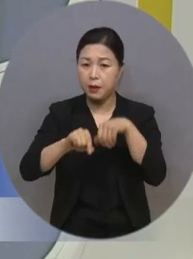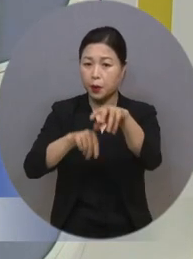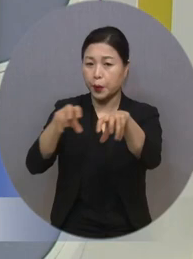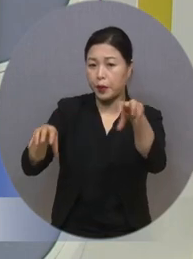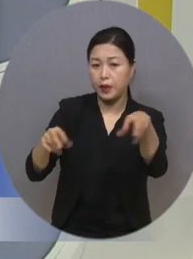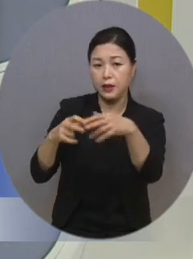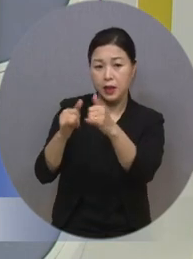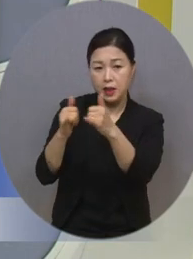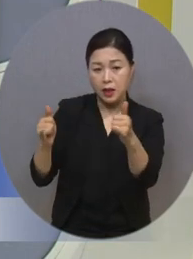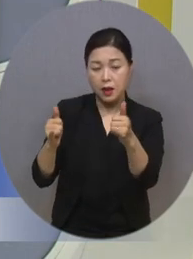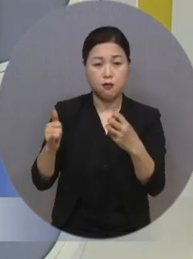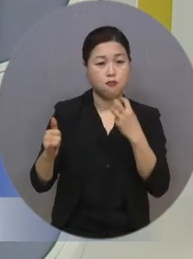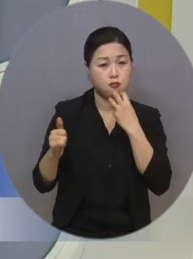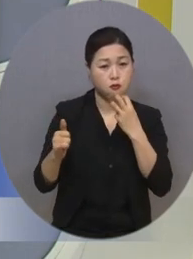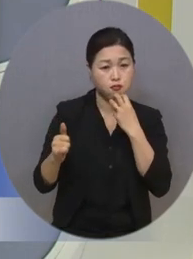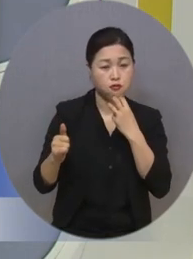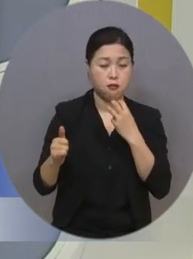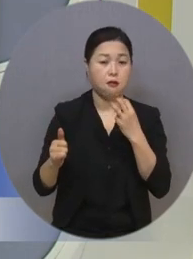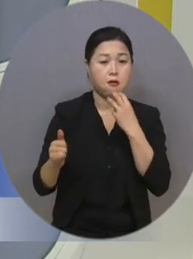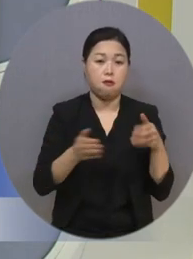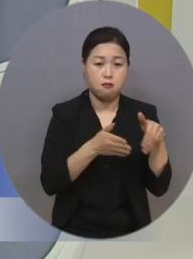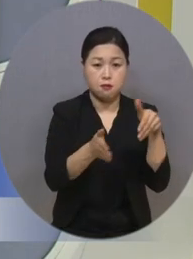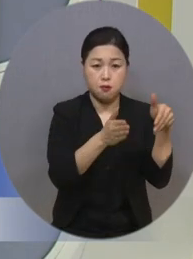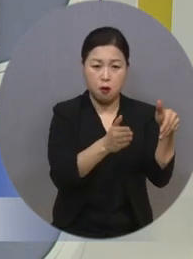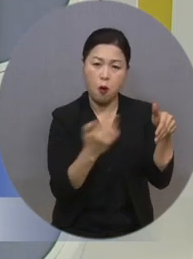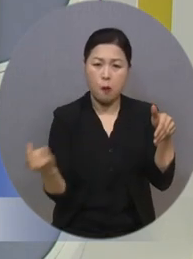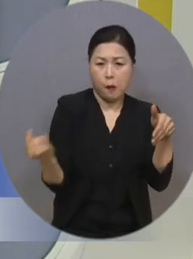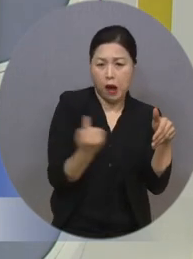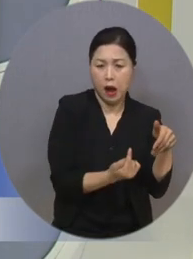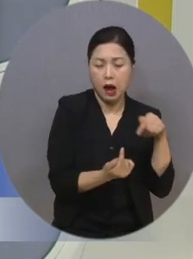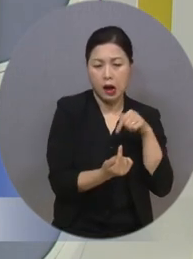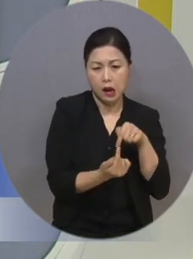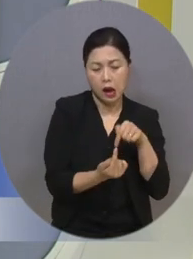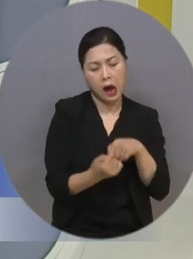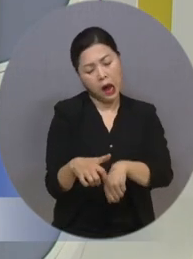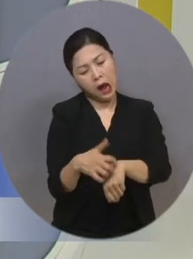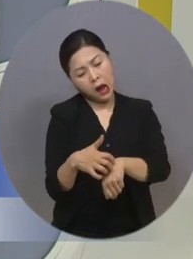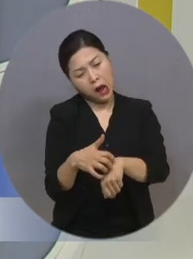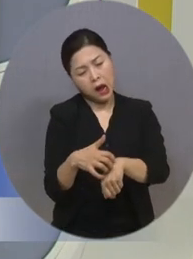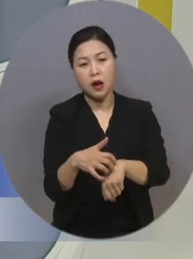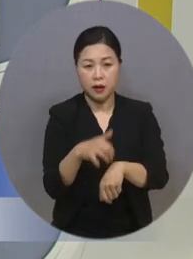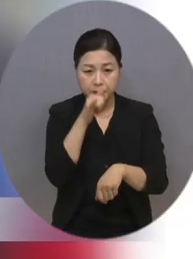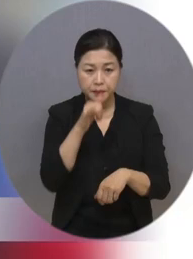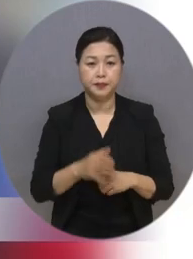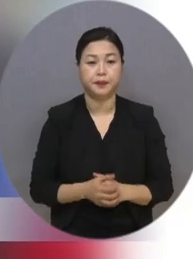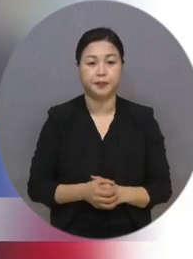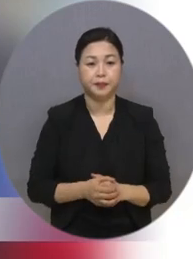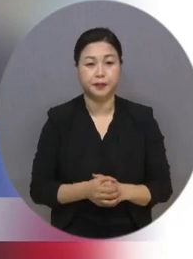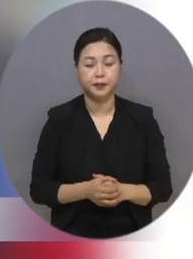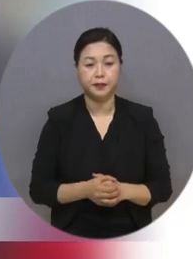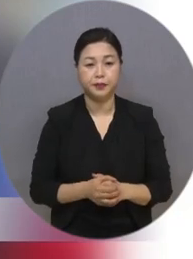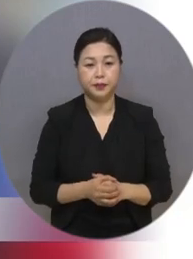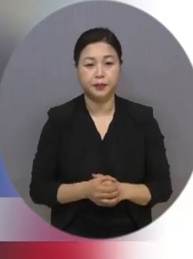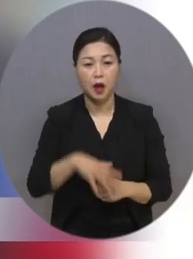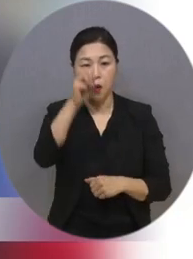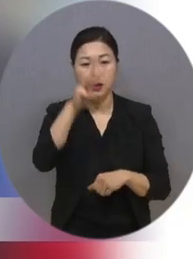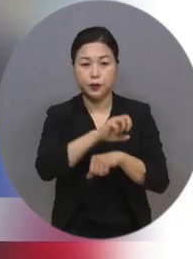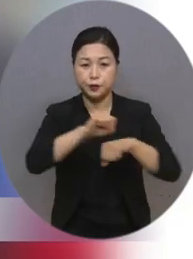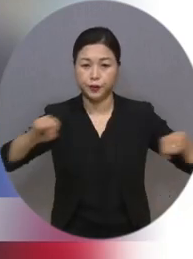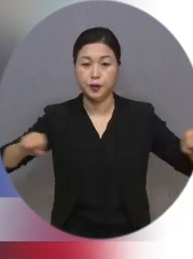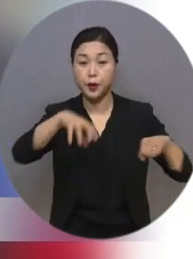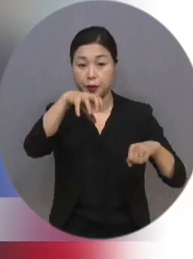장애인들은 서울이나 경기도 등 수도권까지 올라와야 한다는 어려움이 있었는데요. 드디어